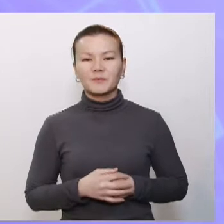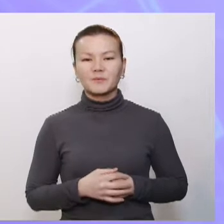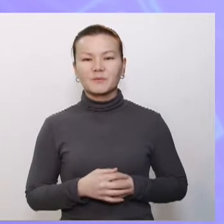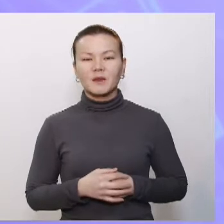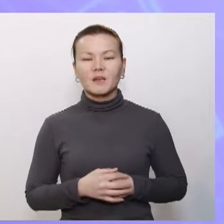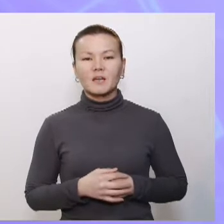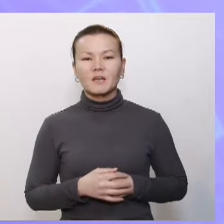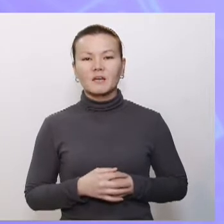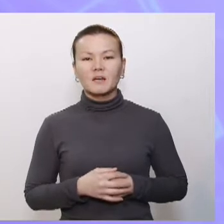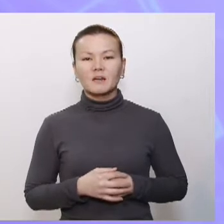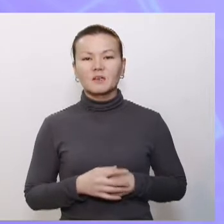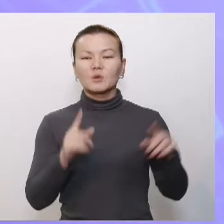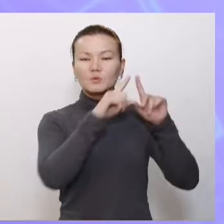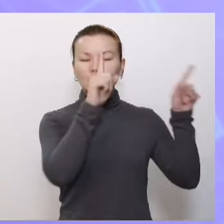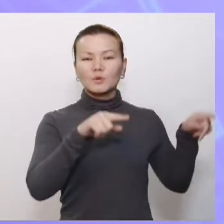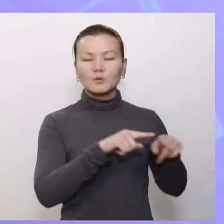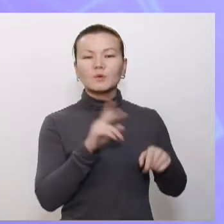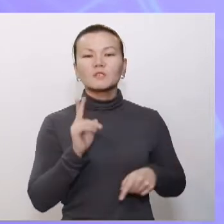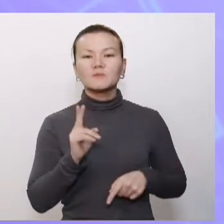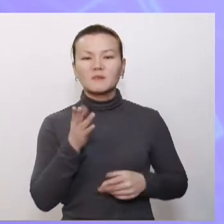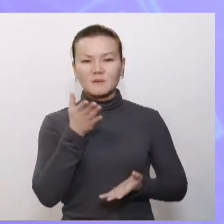Сүрөттө кимдер бар?